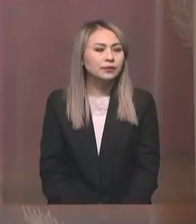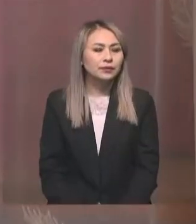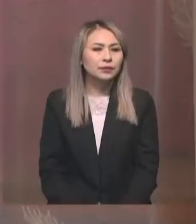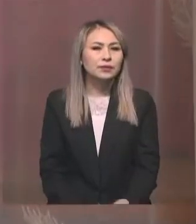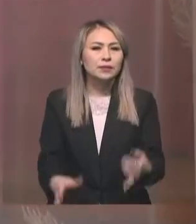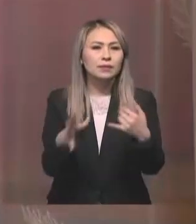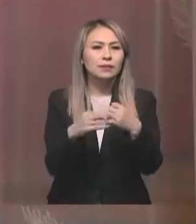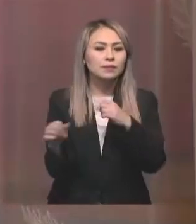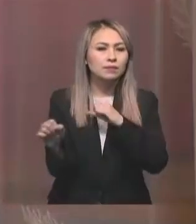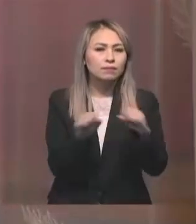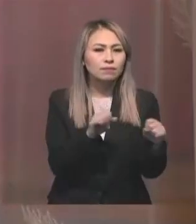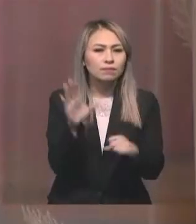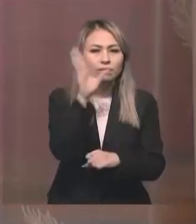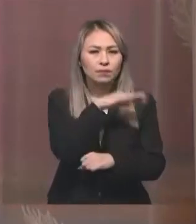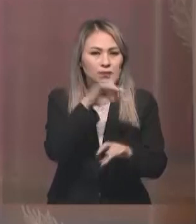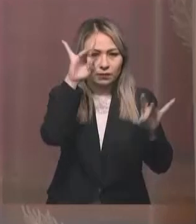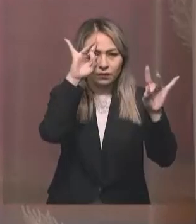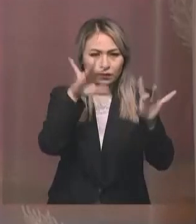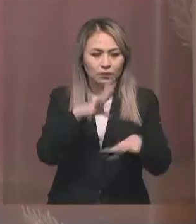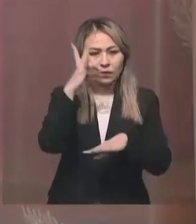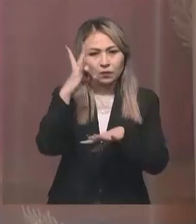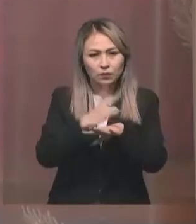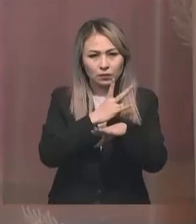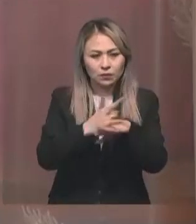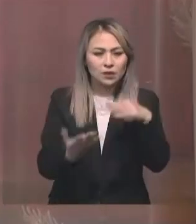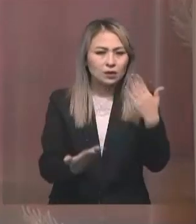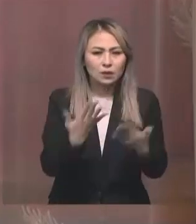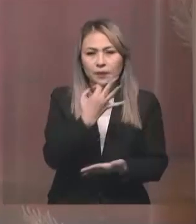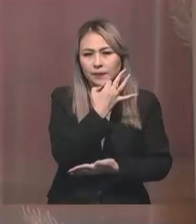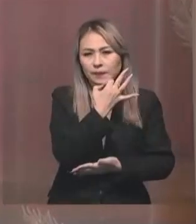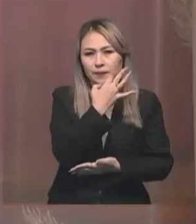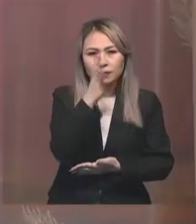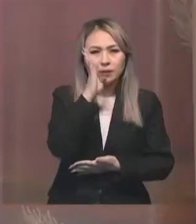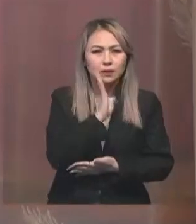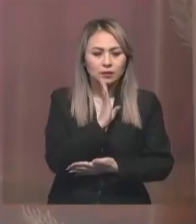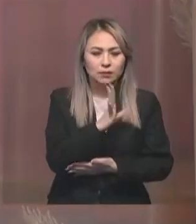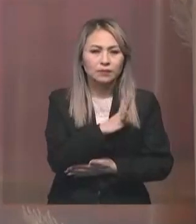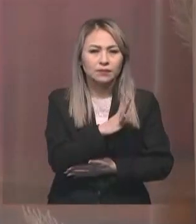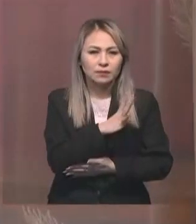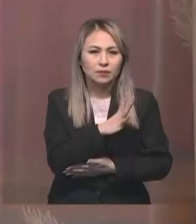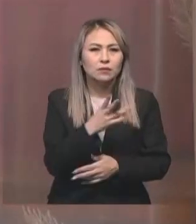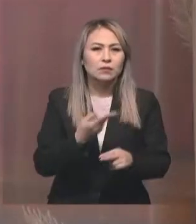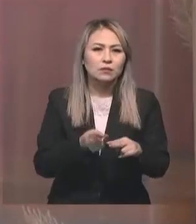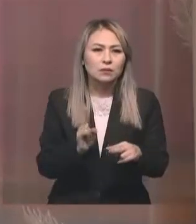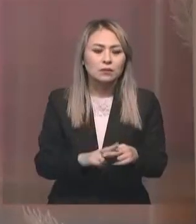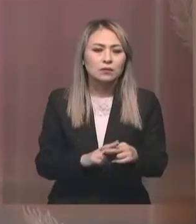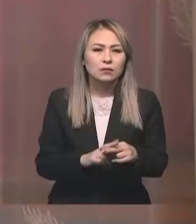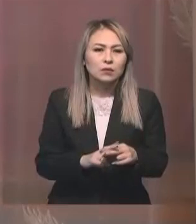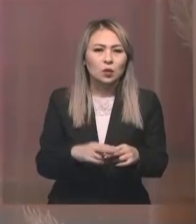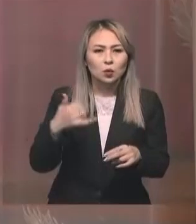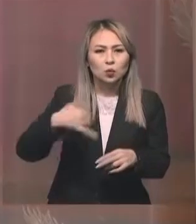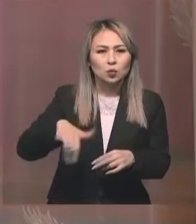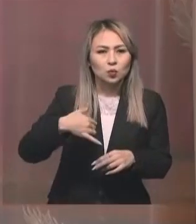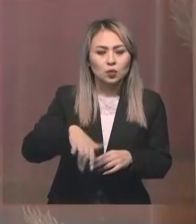күтпеген уақыттарда болады, ол түн ішінде немесе өте ерте таңата болады. Сол себептен сумканы